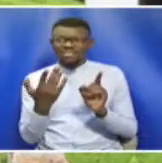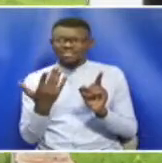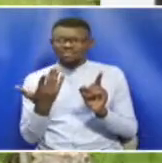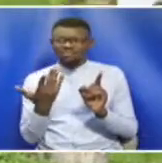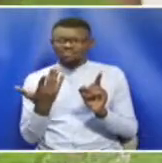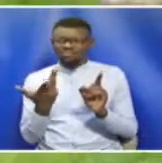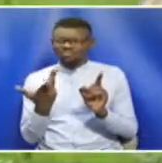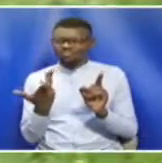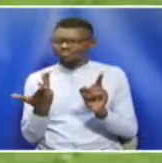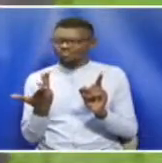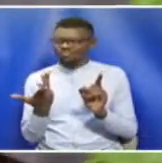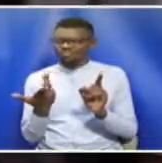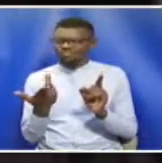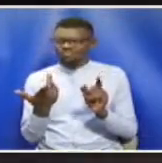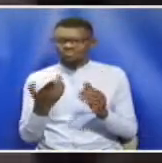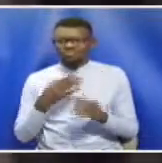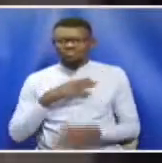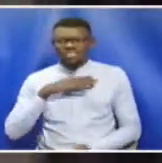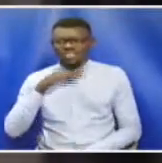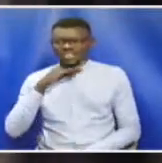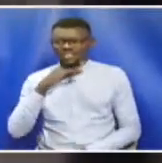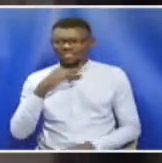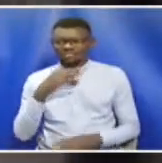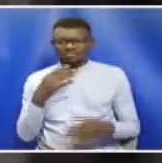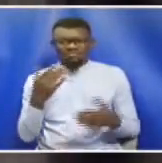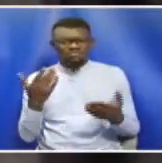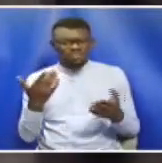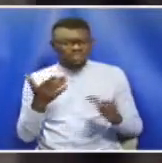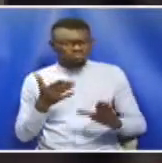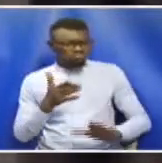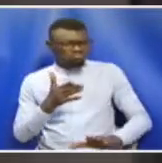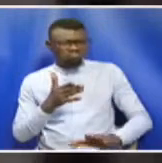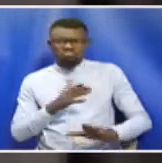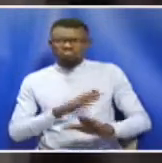aliumisika aka kwa hii pai kwa pacha